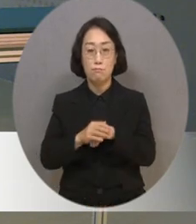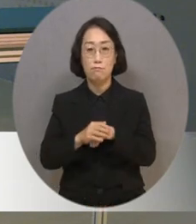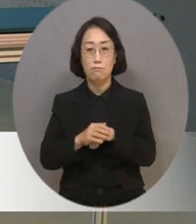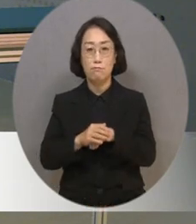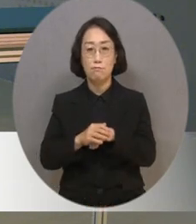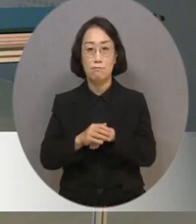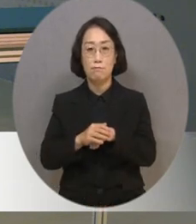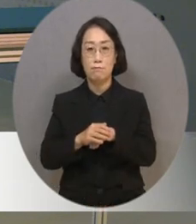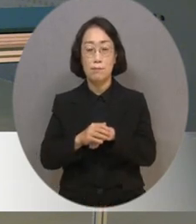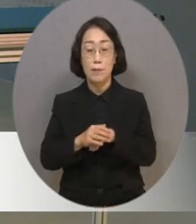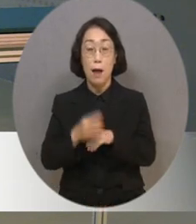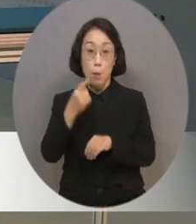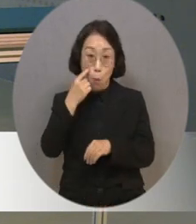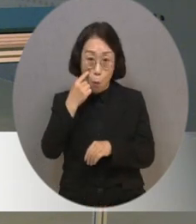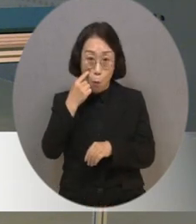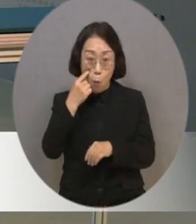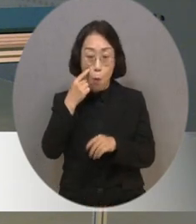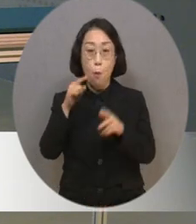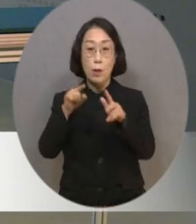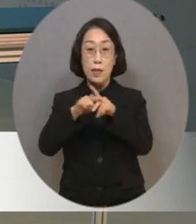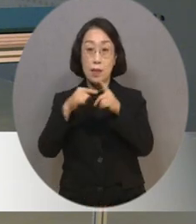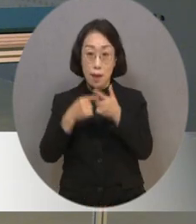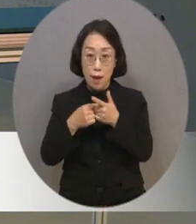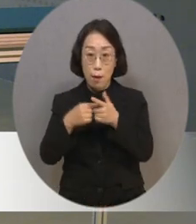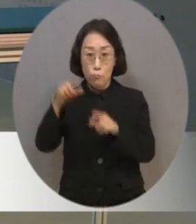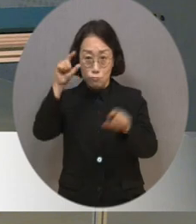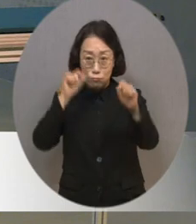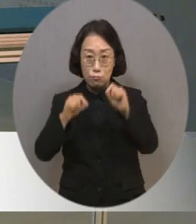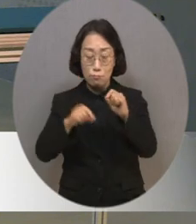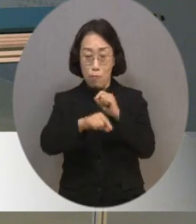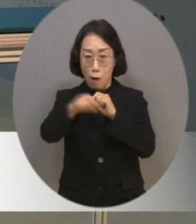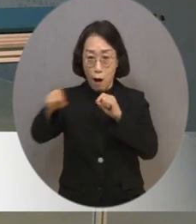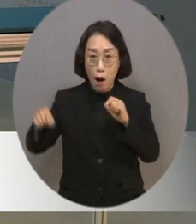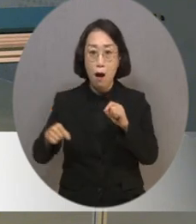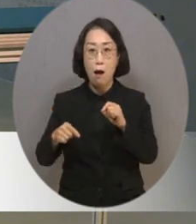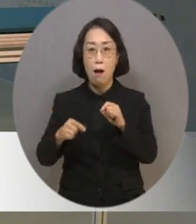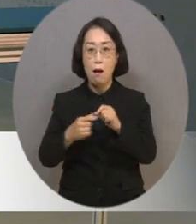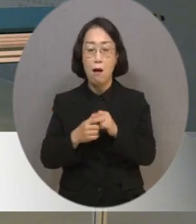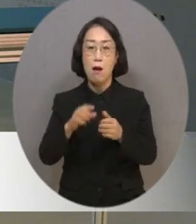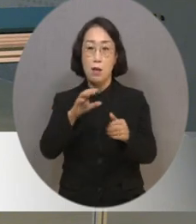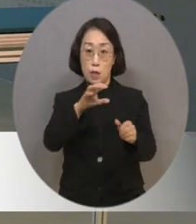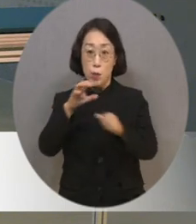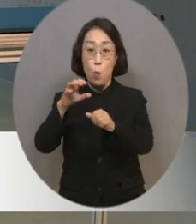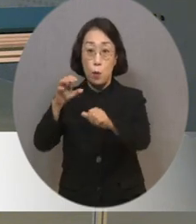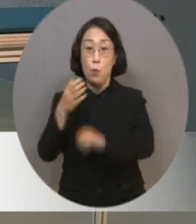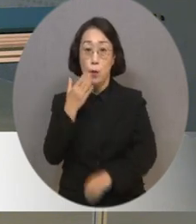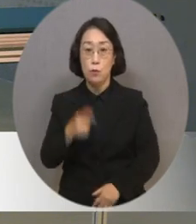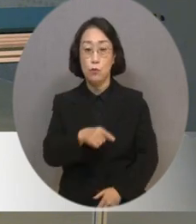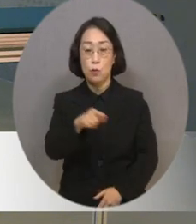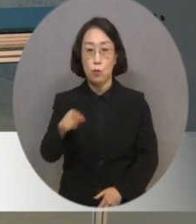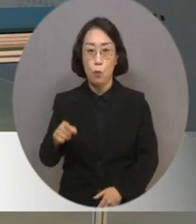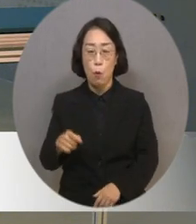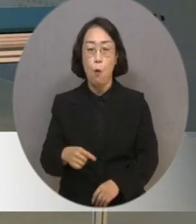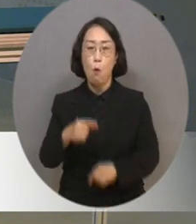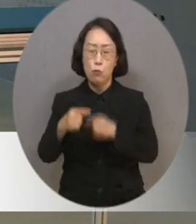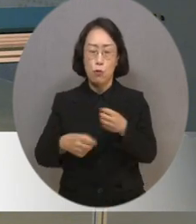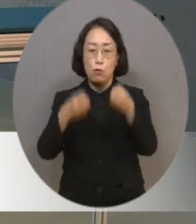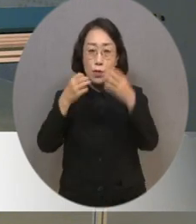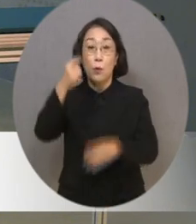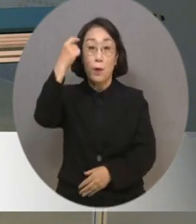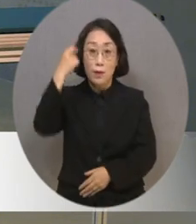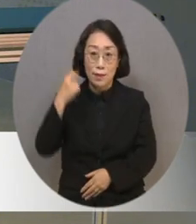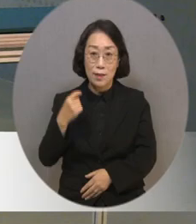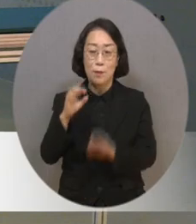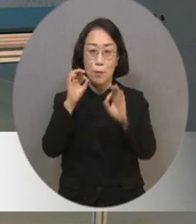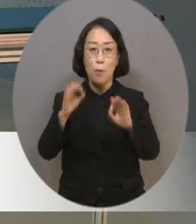보여질 수도 있고 그래서 소통이 될 수도 있고 이렇게 다른 시각으로 수어를 볼 수 있다는 게 좀